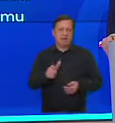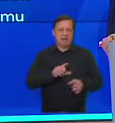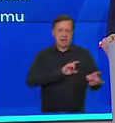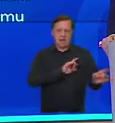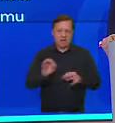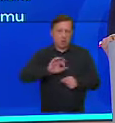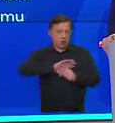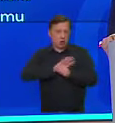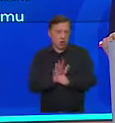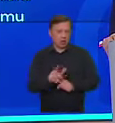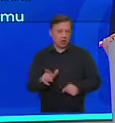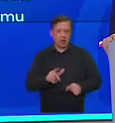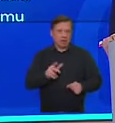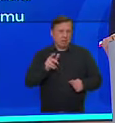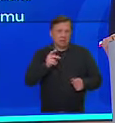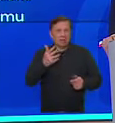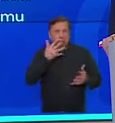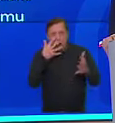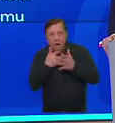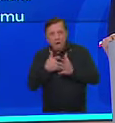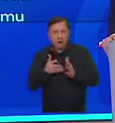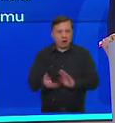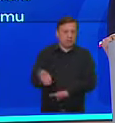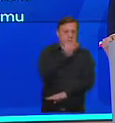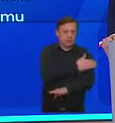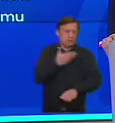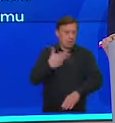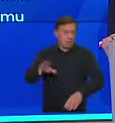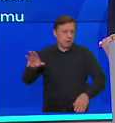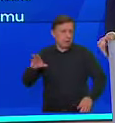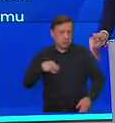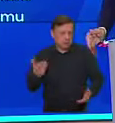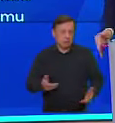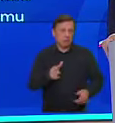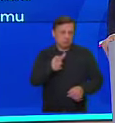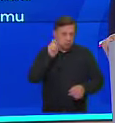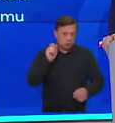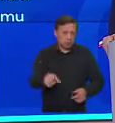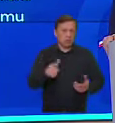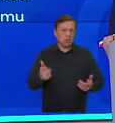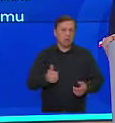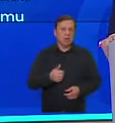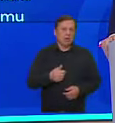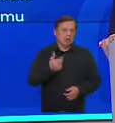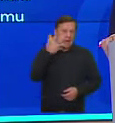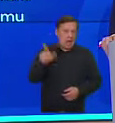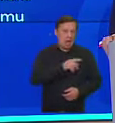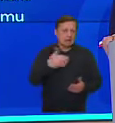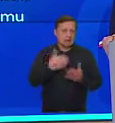koronawirusa, której nikt na świecie nie przewidywał, rzecz jasna, zdarza się, można powiedzieć, parę razy na